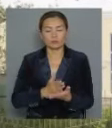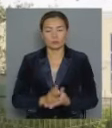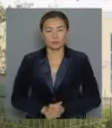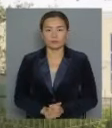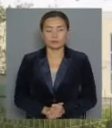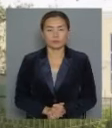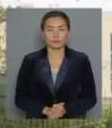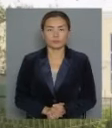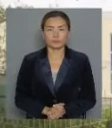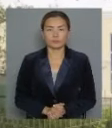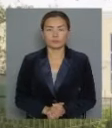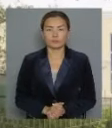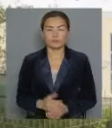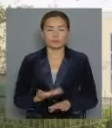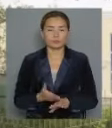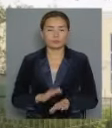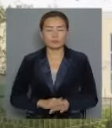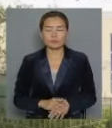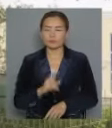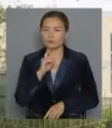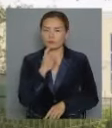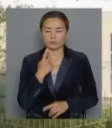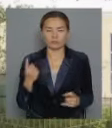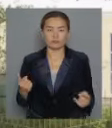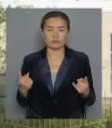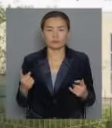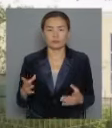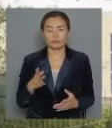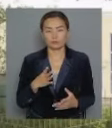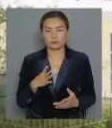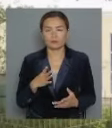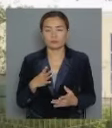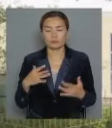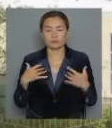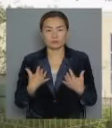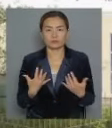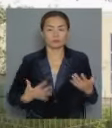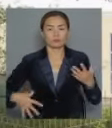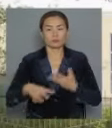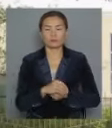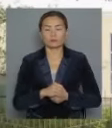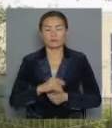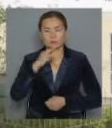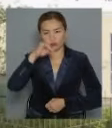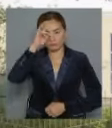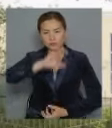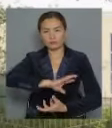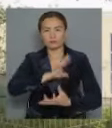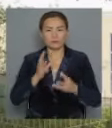бұл бізге үлкен қайғы әкеліп отыр. Сондықтан бәріміз бүгін қазақстандықтар